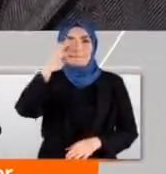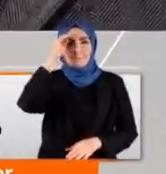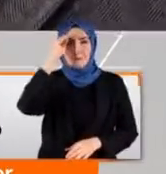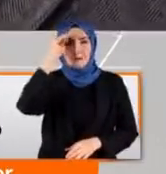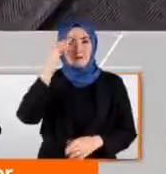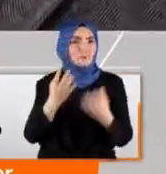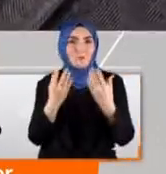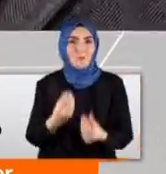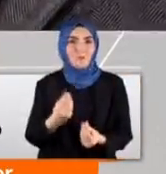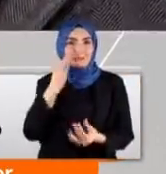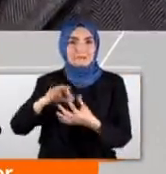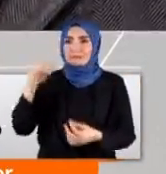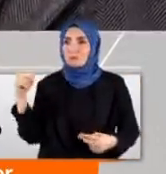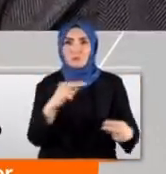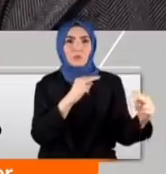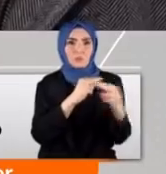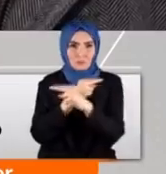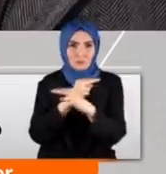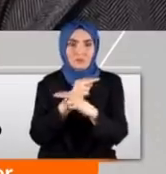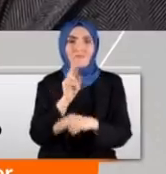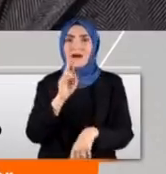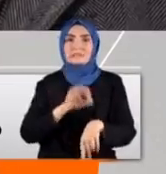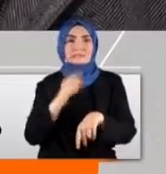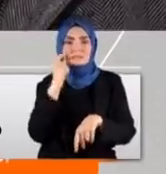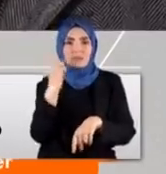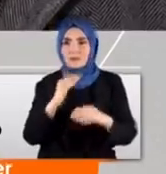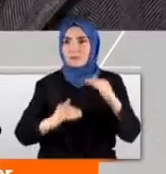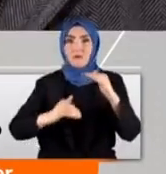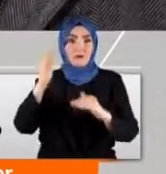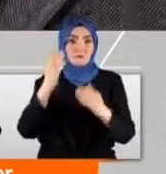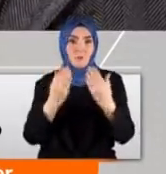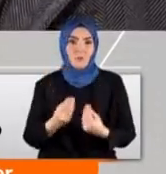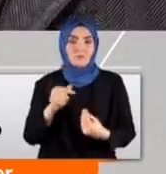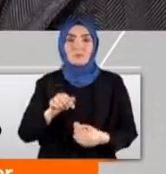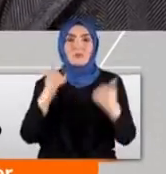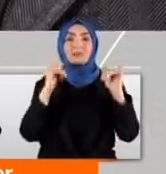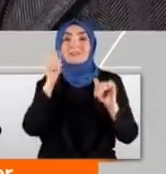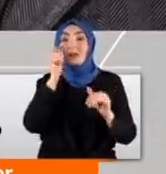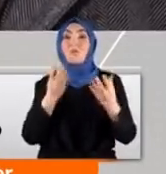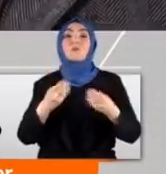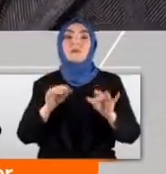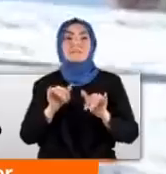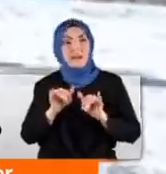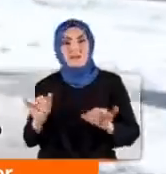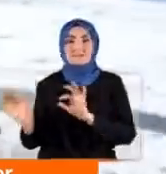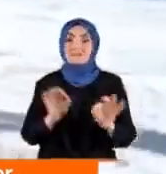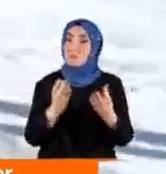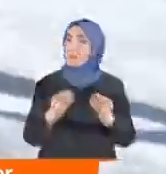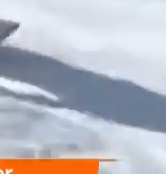yüzden hareketliliği ciddi bir bak artışıyla sonuçlandı bu tatilde de buna dikkat etmezsek Aynı sonuçta karşılaşabiliriz